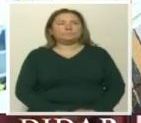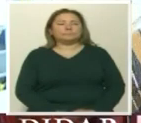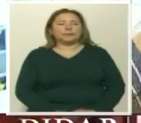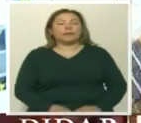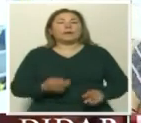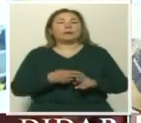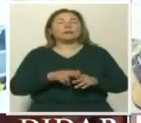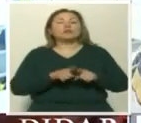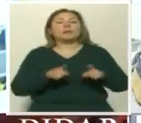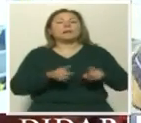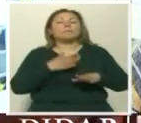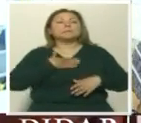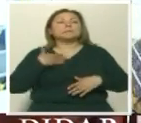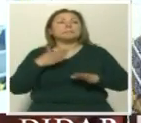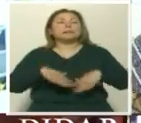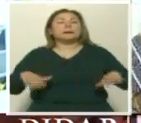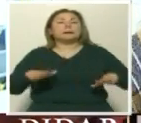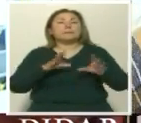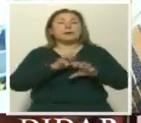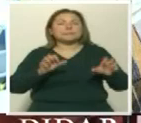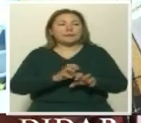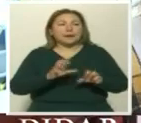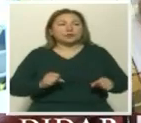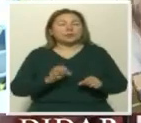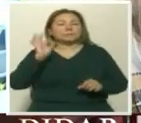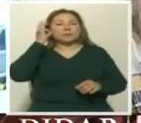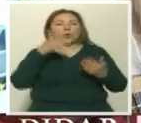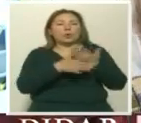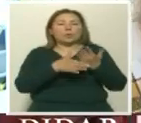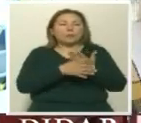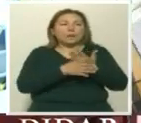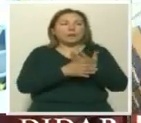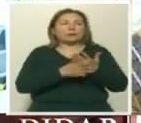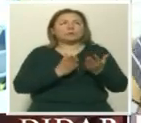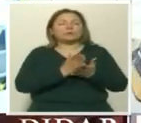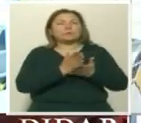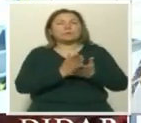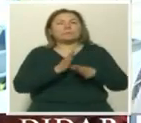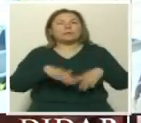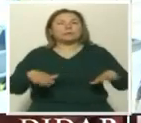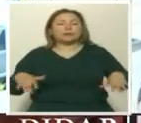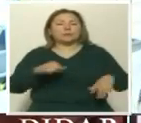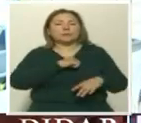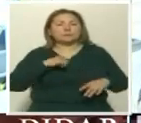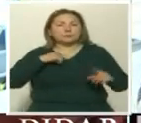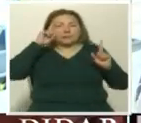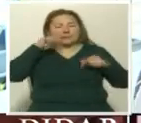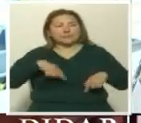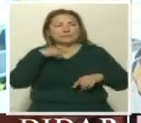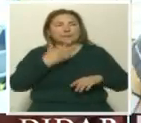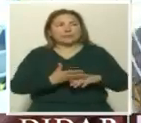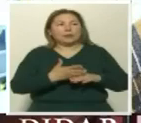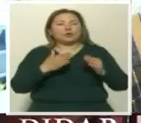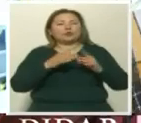шарада біздің балдарға массаждар, және де психологиялық көмектер көрсетіліп жатыр. Және де балдарды деген өздеріңіз білесіз ғой, ерекше балдар осында